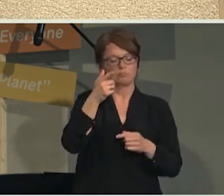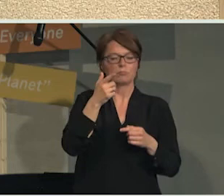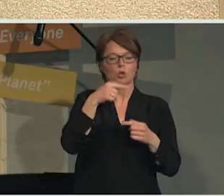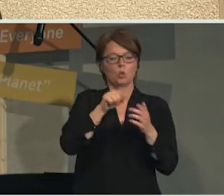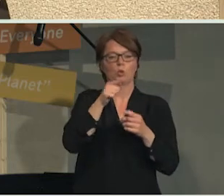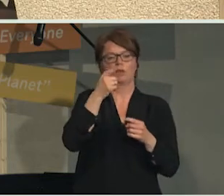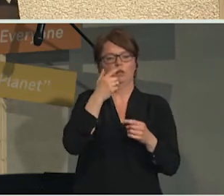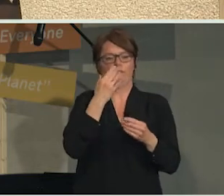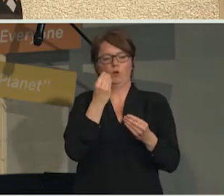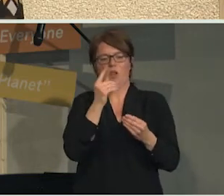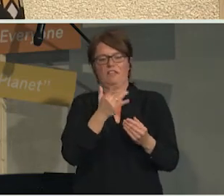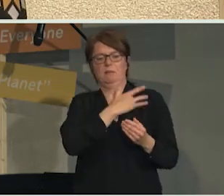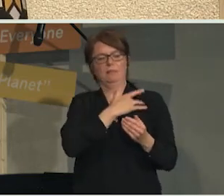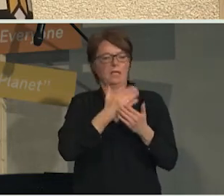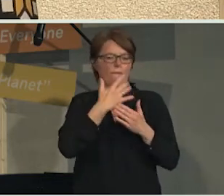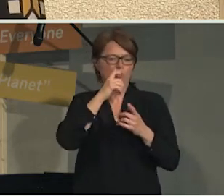PC-Hysterie